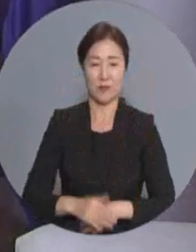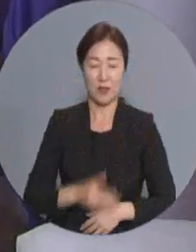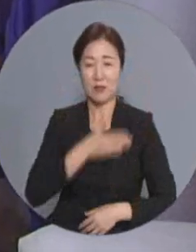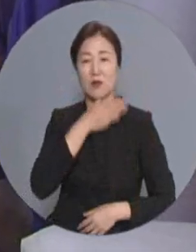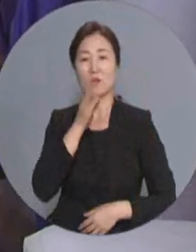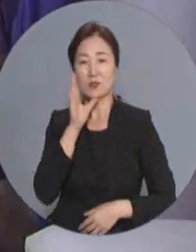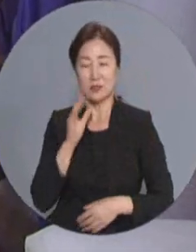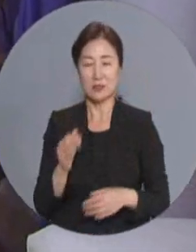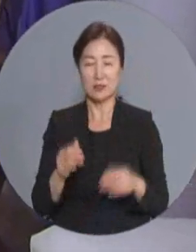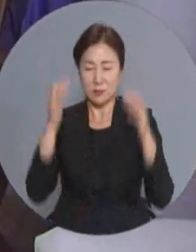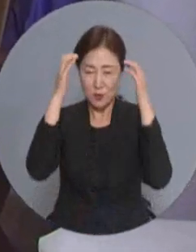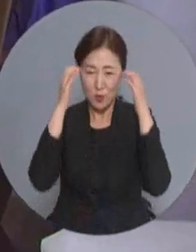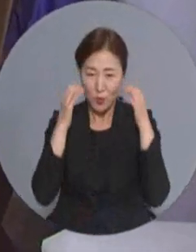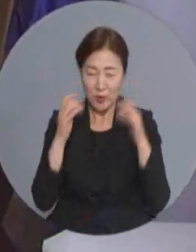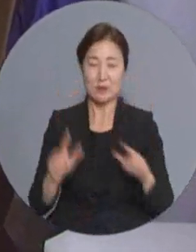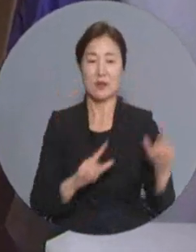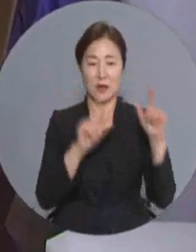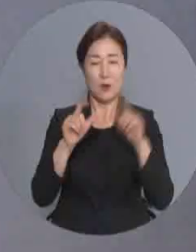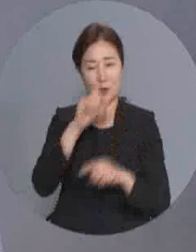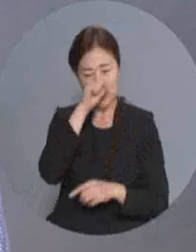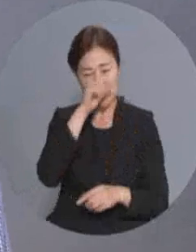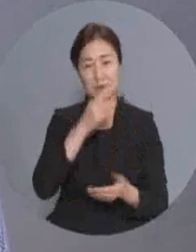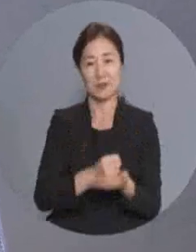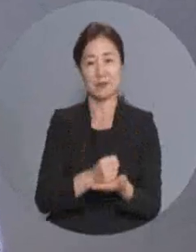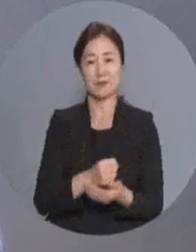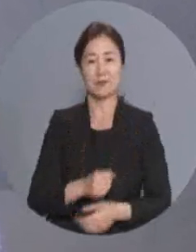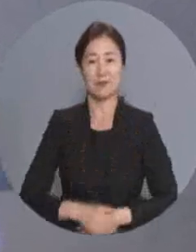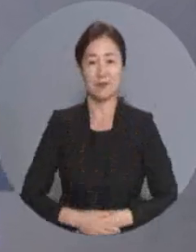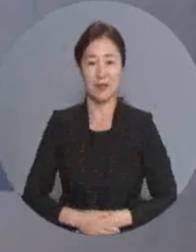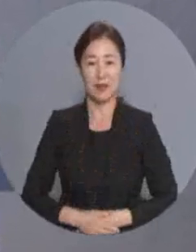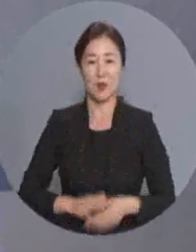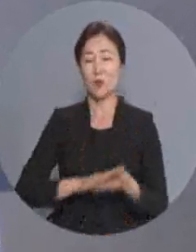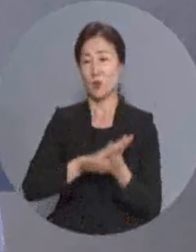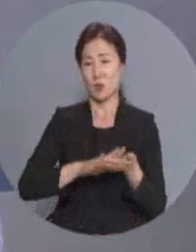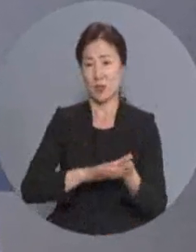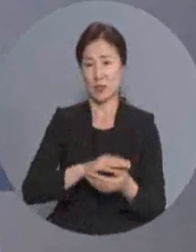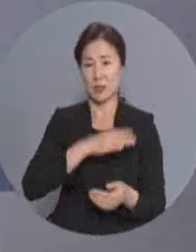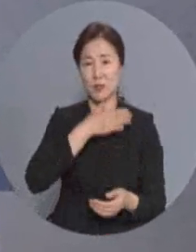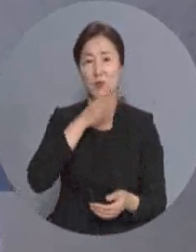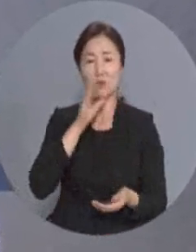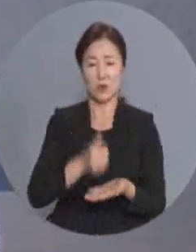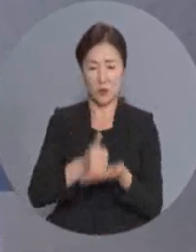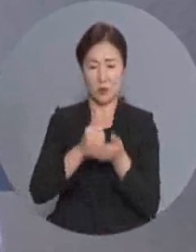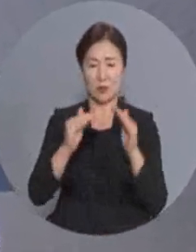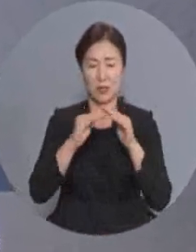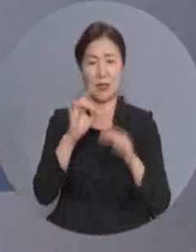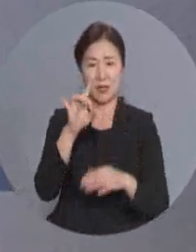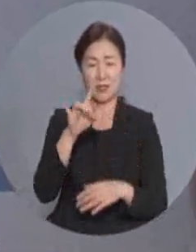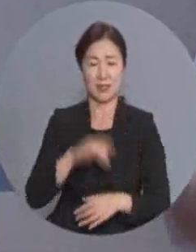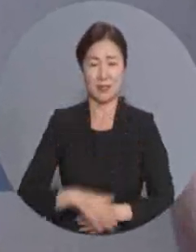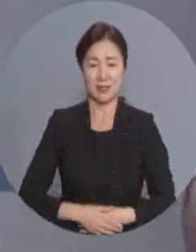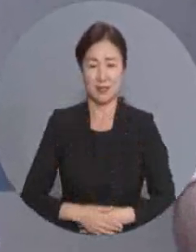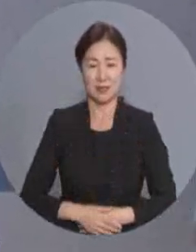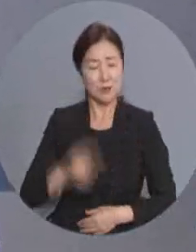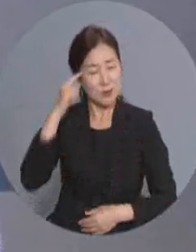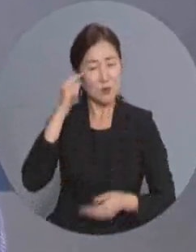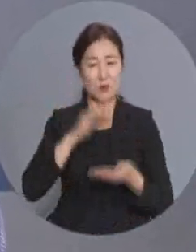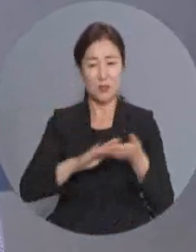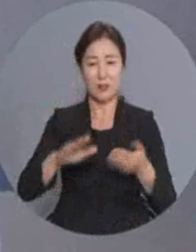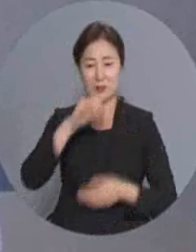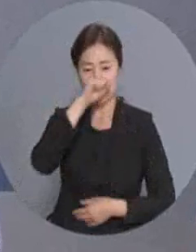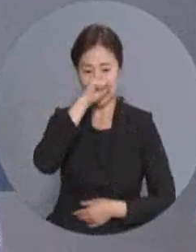더하기로 이곳만한 곳이 없습니다 갈 경밖에 없어요가 고